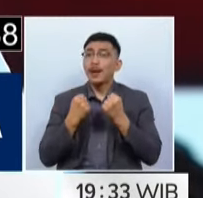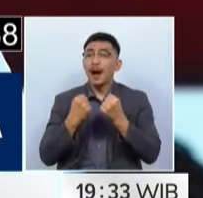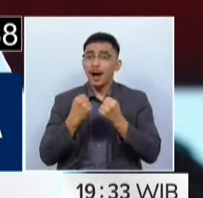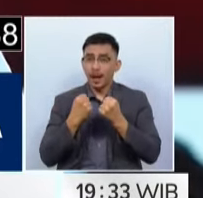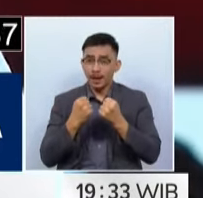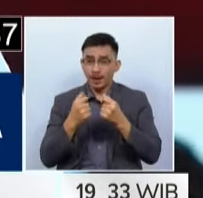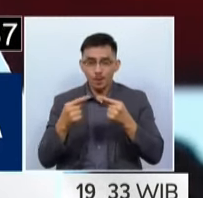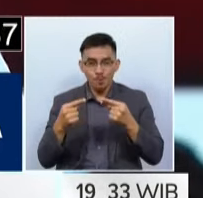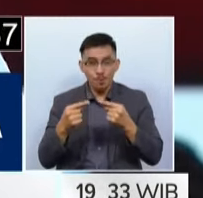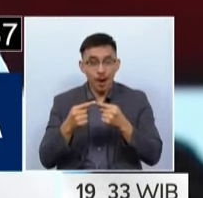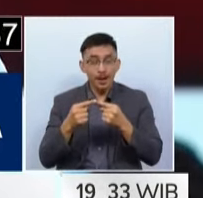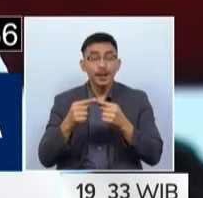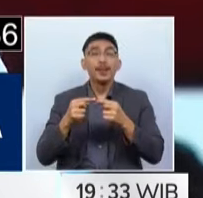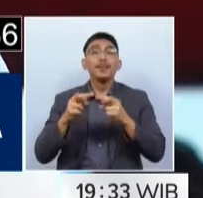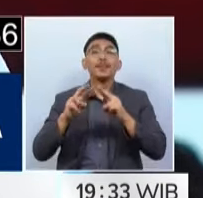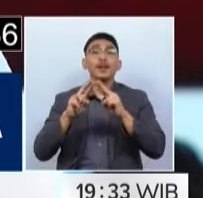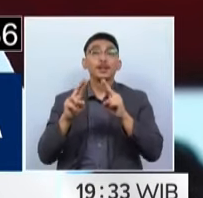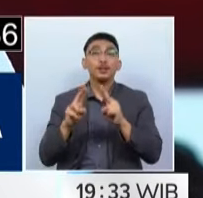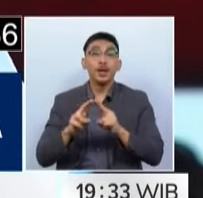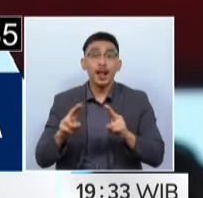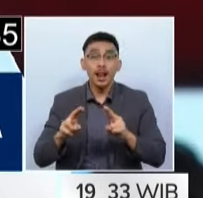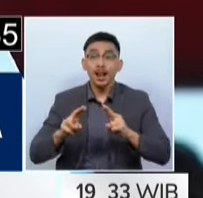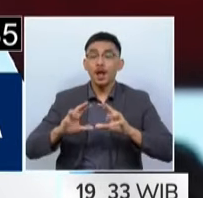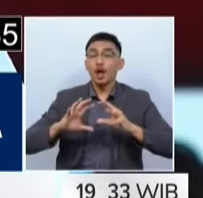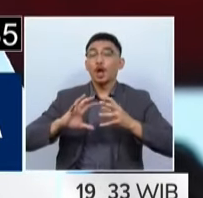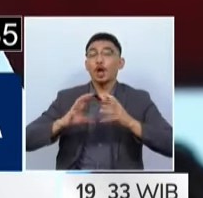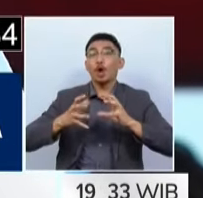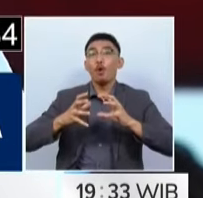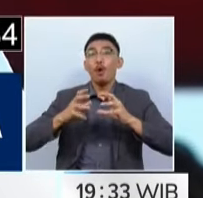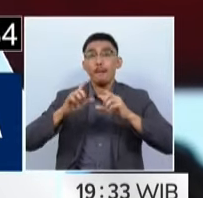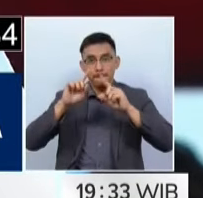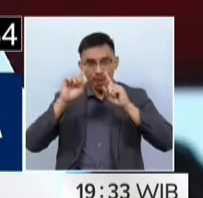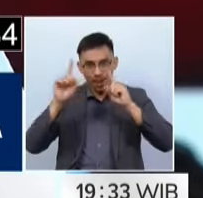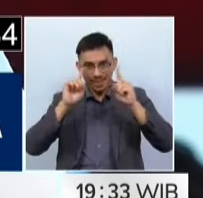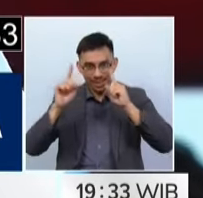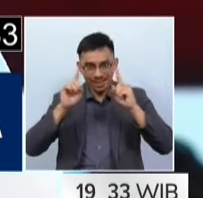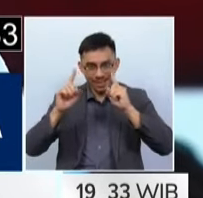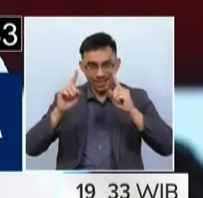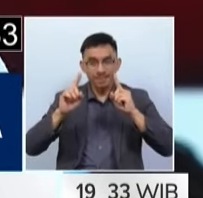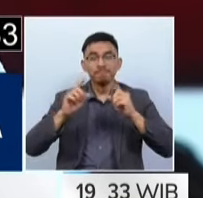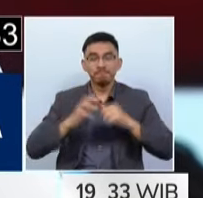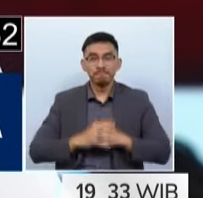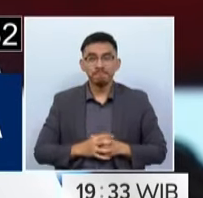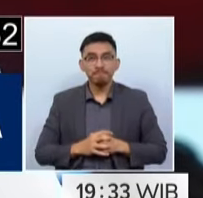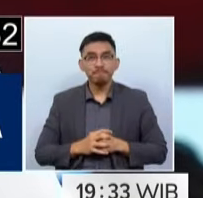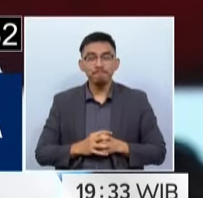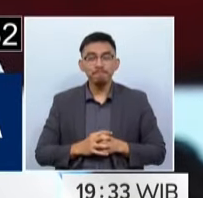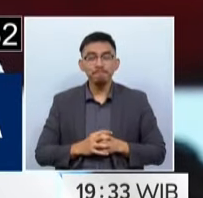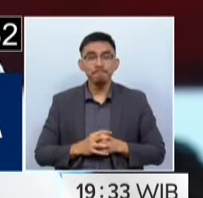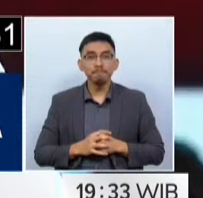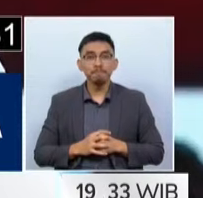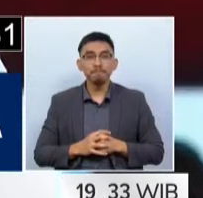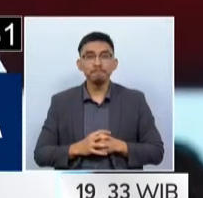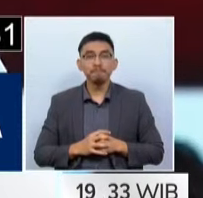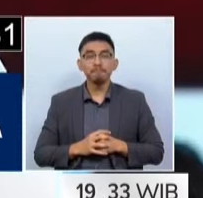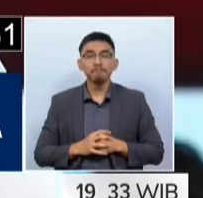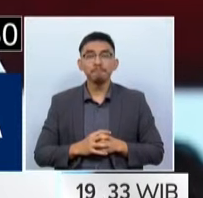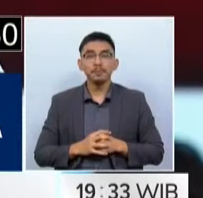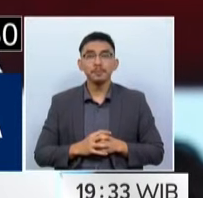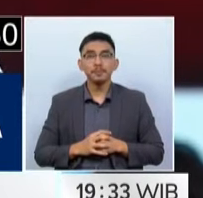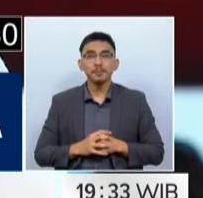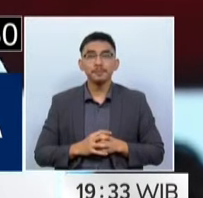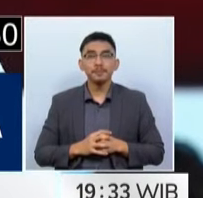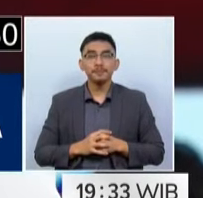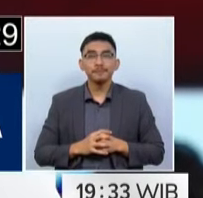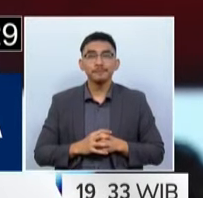geopolitik globalisasi keamanan ee dengan demikian kita